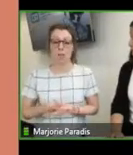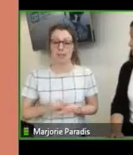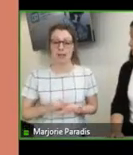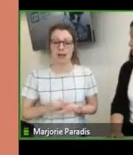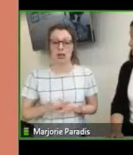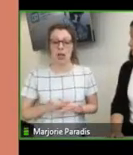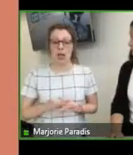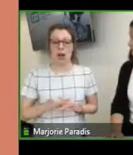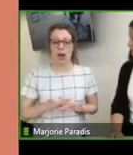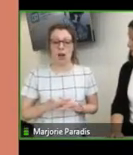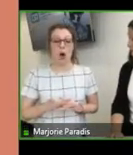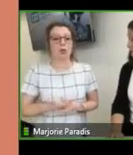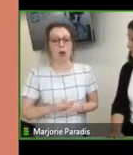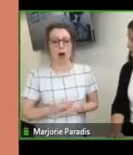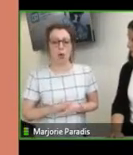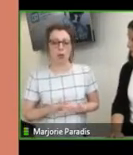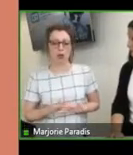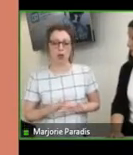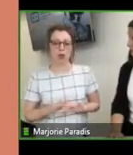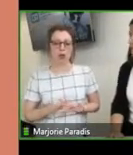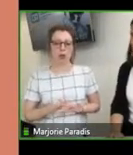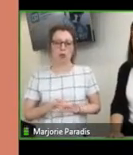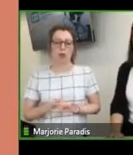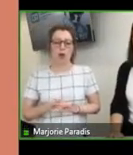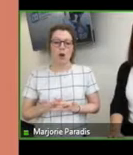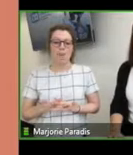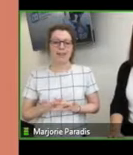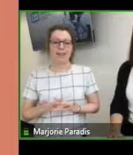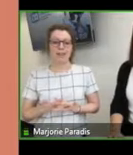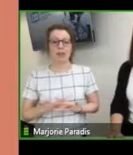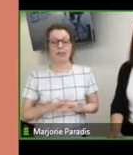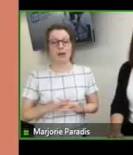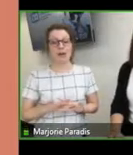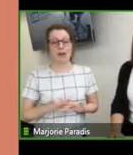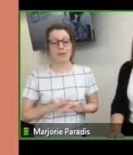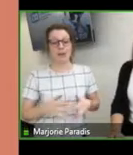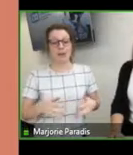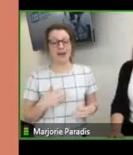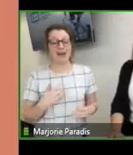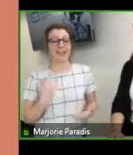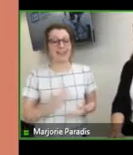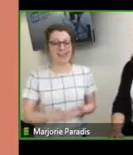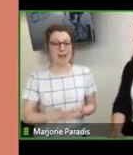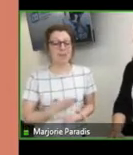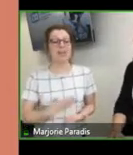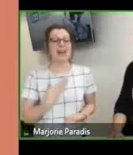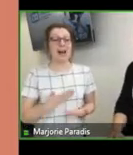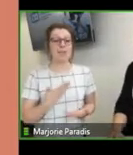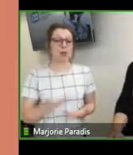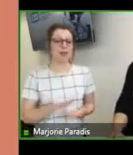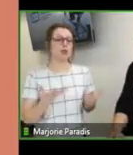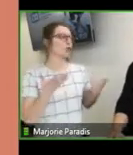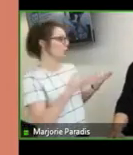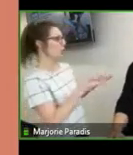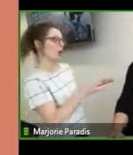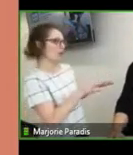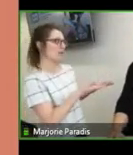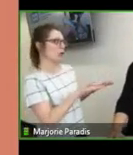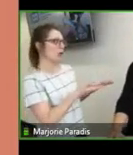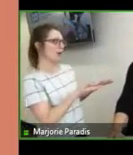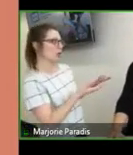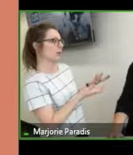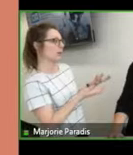comme message un auteur ou un producteur de contenu, ça devient quand même vraiment intéressant puis important, surtout que,